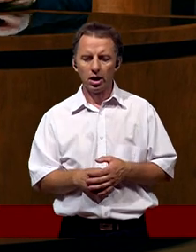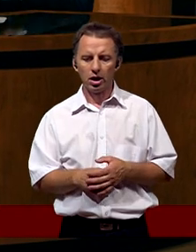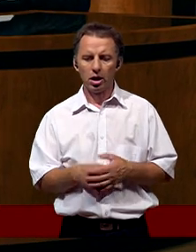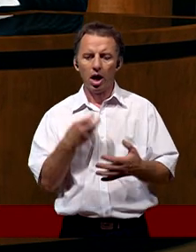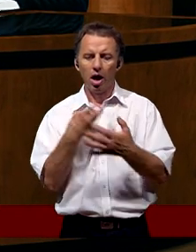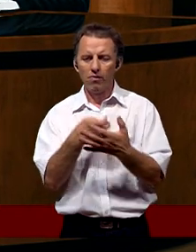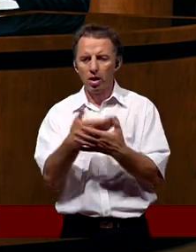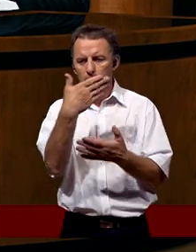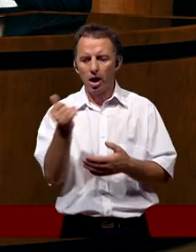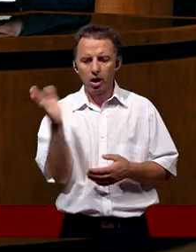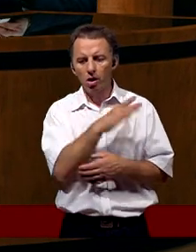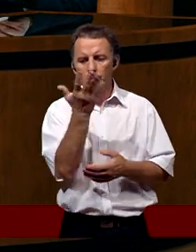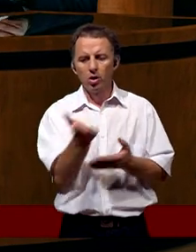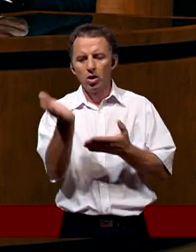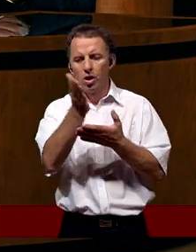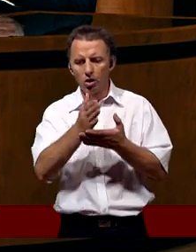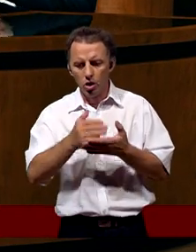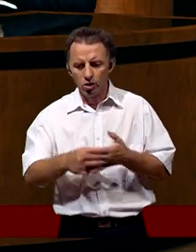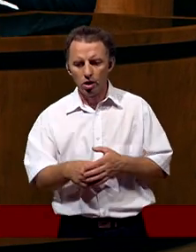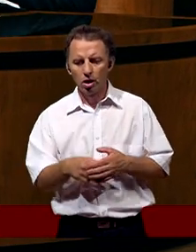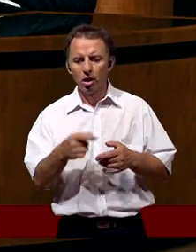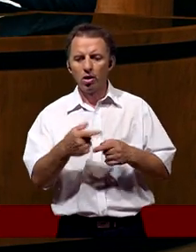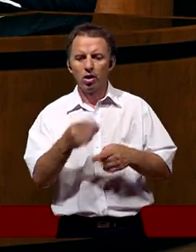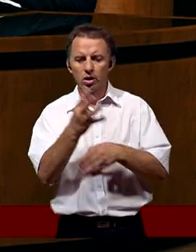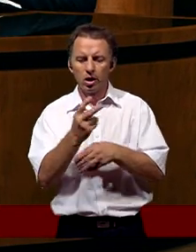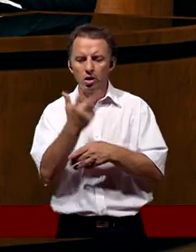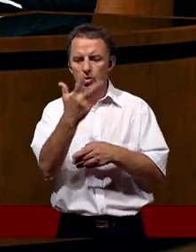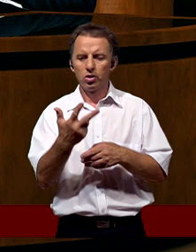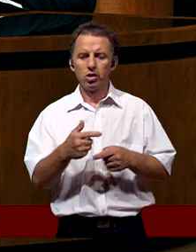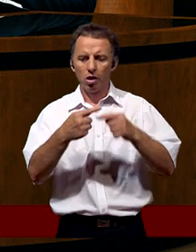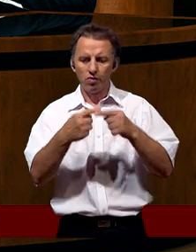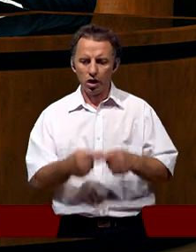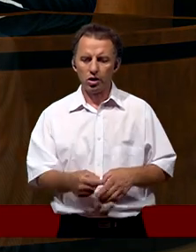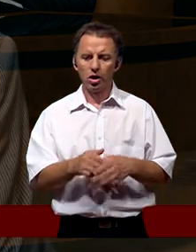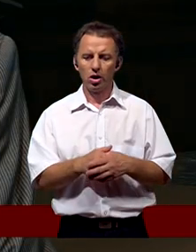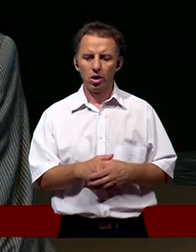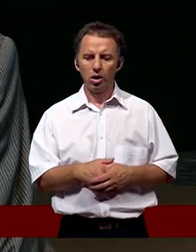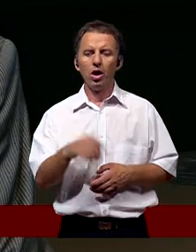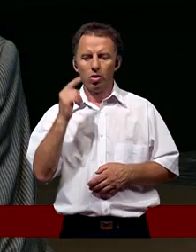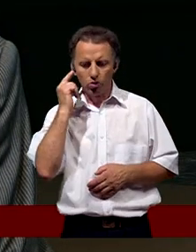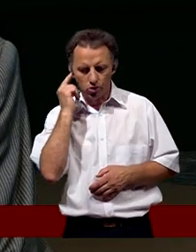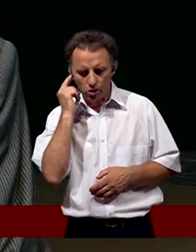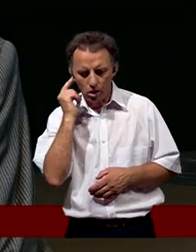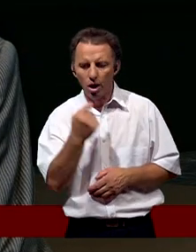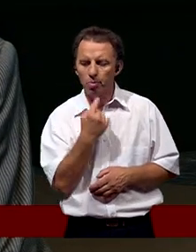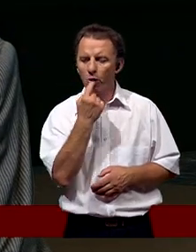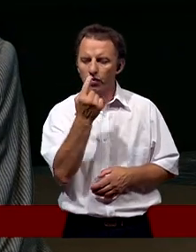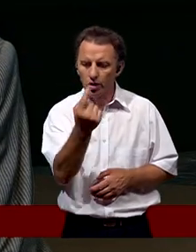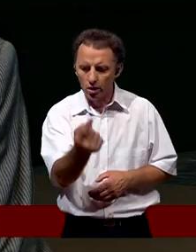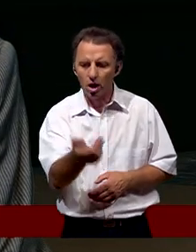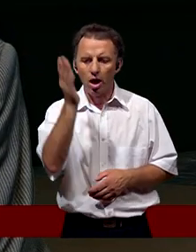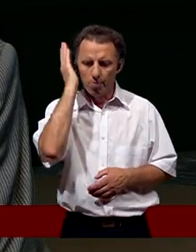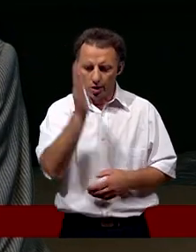z Ewangelii Mateusza, 5 rozdziału i tam od 43 wersetu. Słyszeliście, że